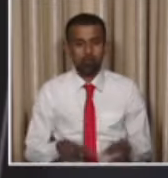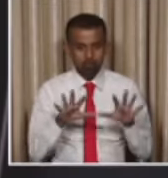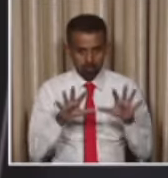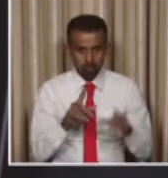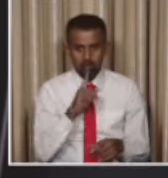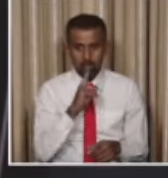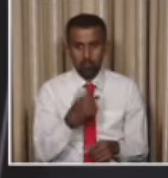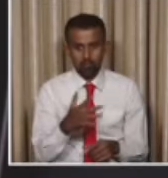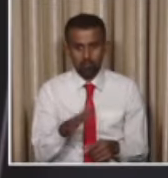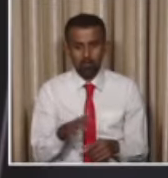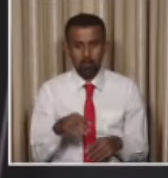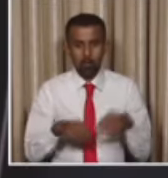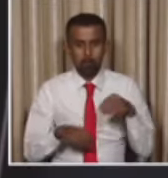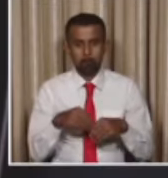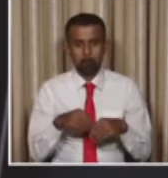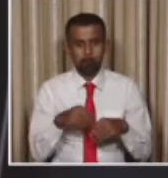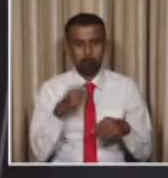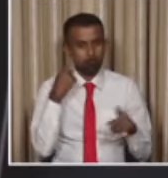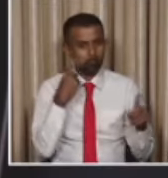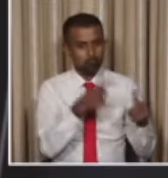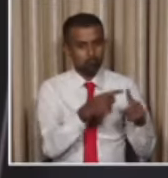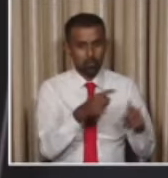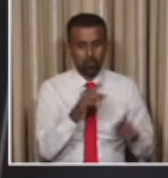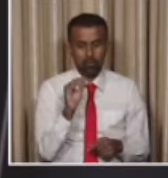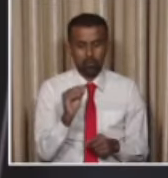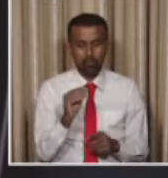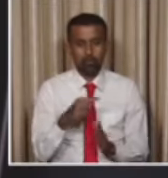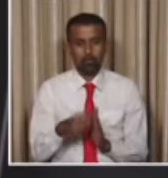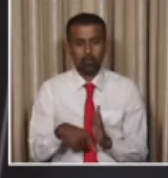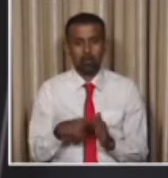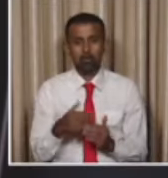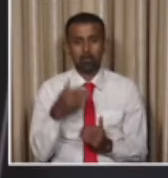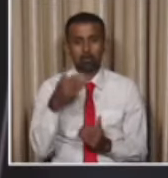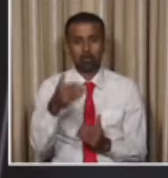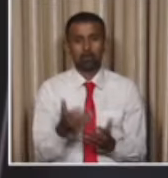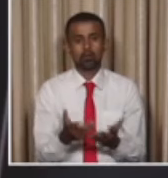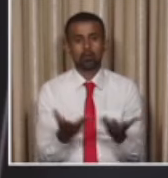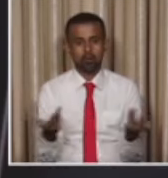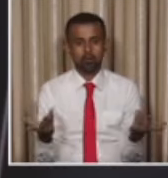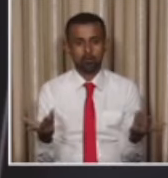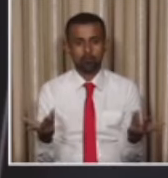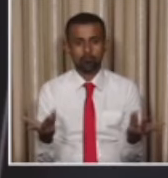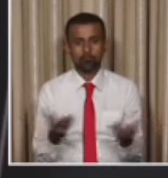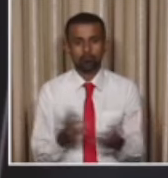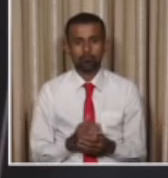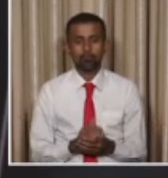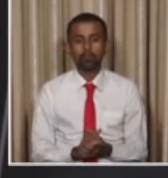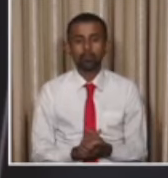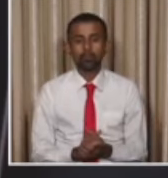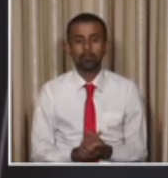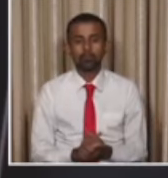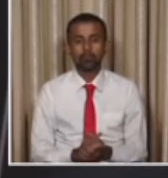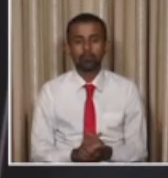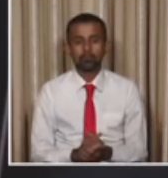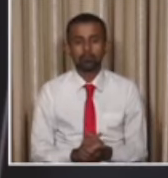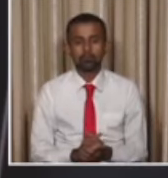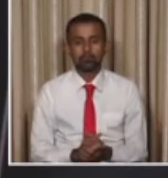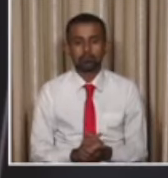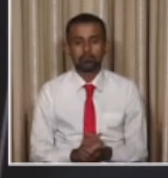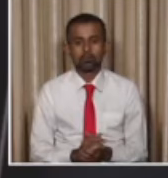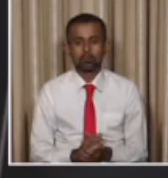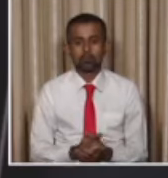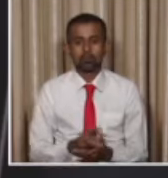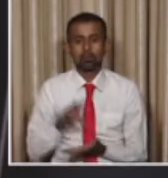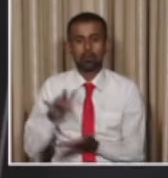ගැන දේශපාලන වශයෙන් හිතනවා නම් එහෙම රටකට අනාගතයක් ඇති වෙන්නේ. ඒක නිසා තමයි එක තැනකට ගිහිල්ලා